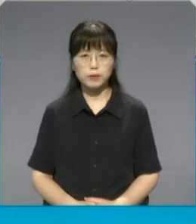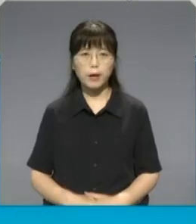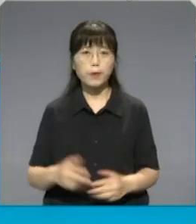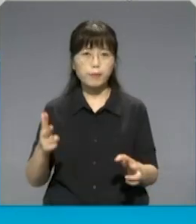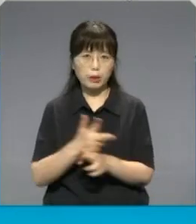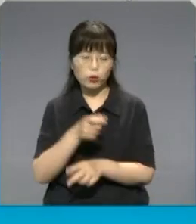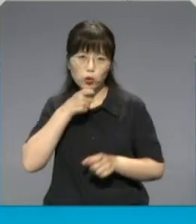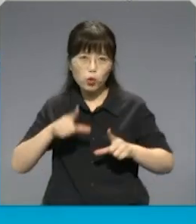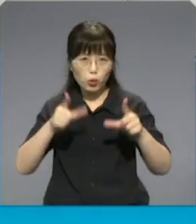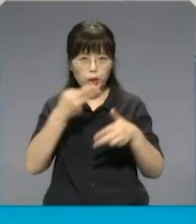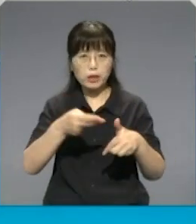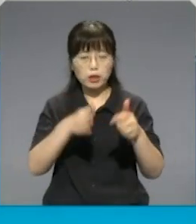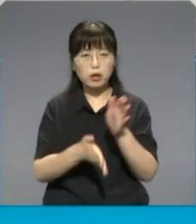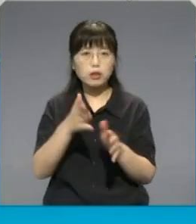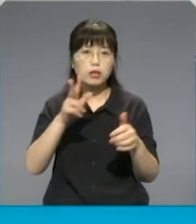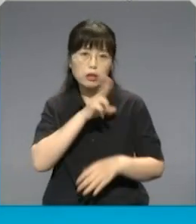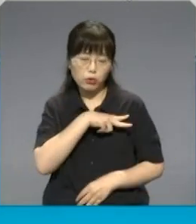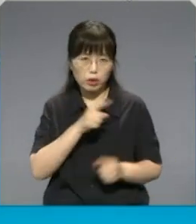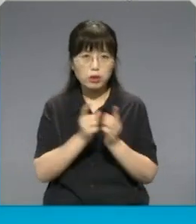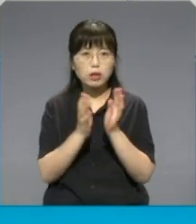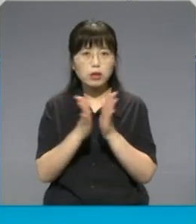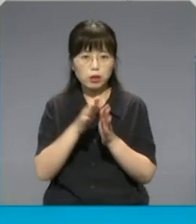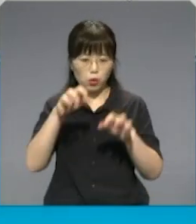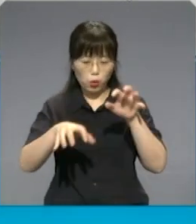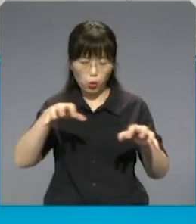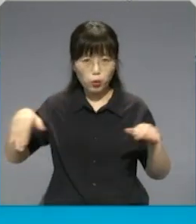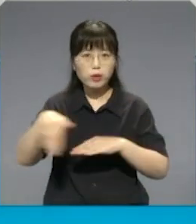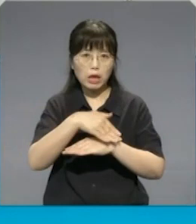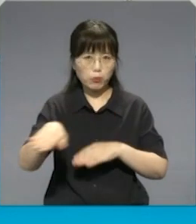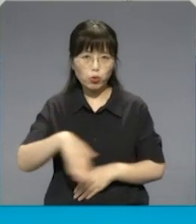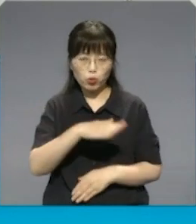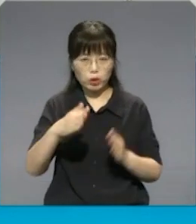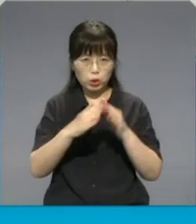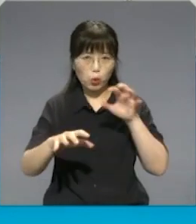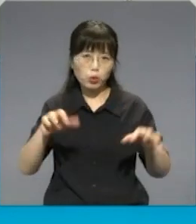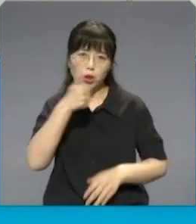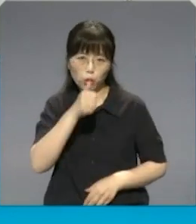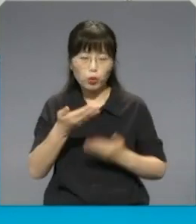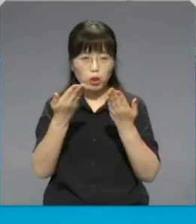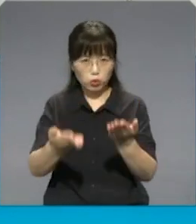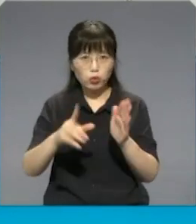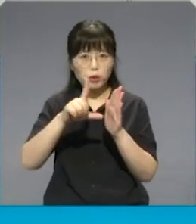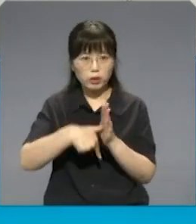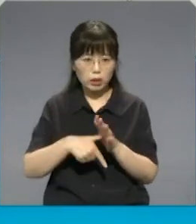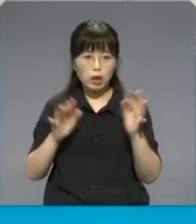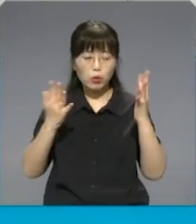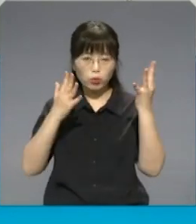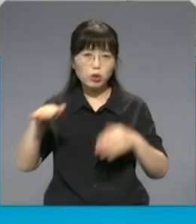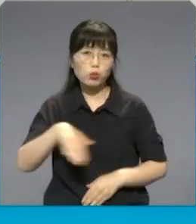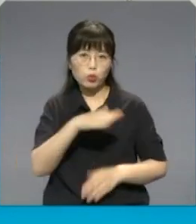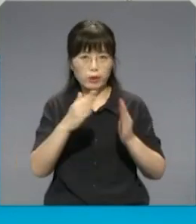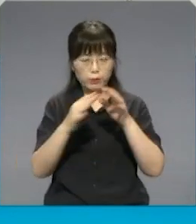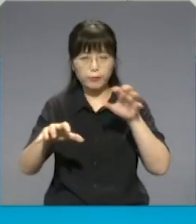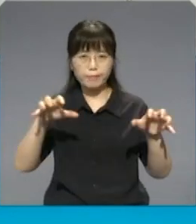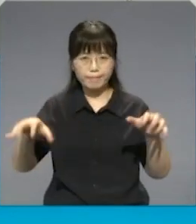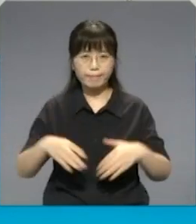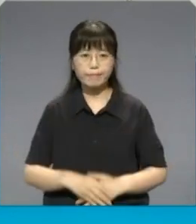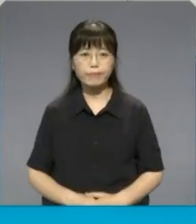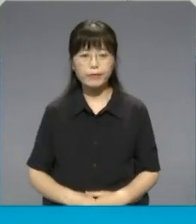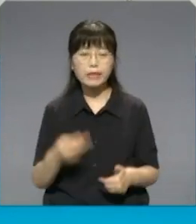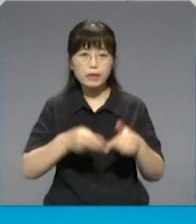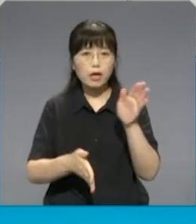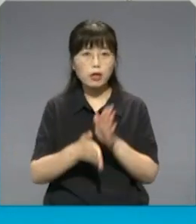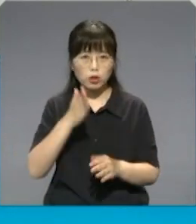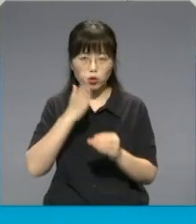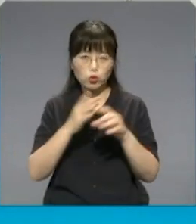매주 수요일 인천시의원이 직접 동네 곳곳을 다니며 우리 동네를 소개하는 시간, 웰컴 투 우리 동네입니다.